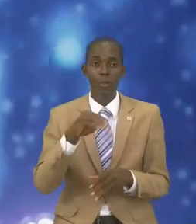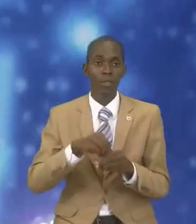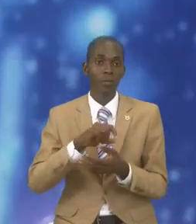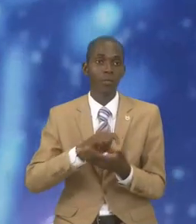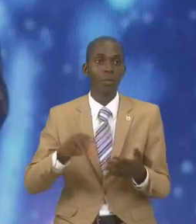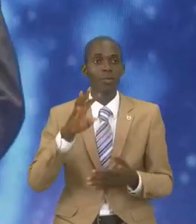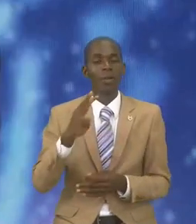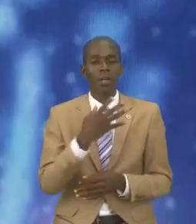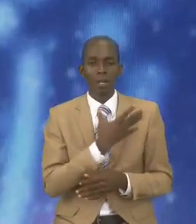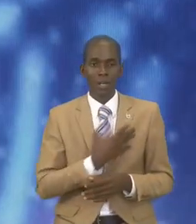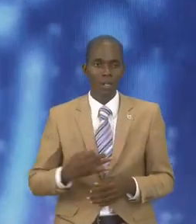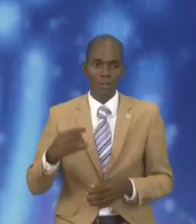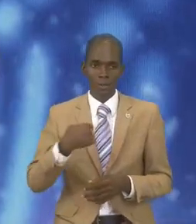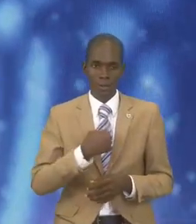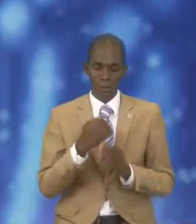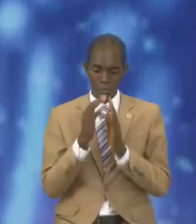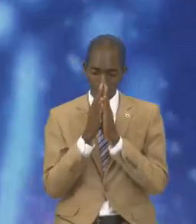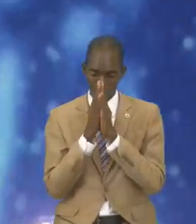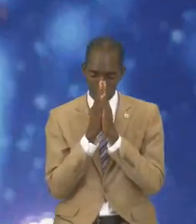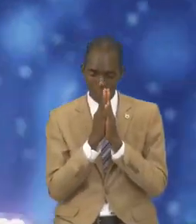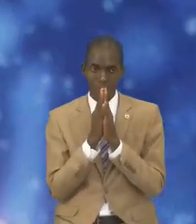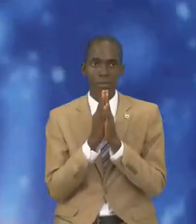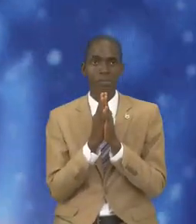Verset 4, je priais.